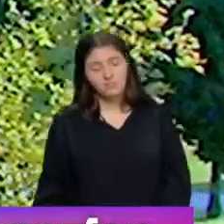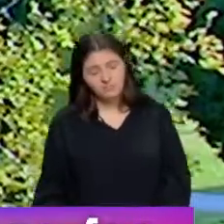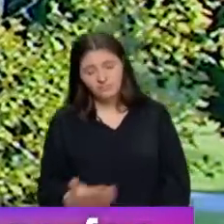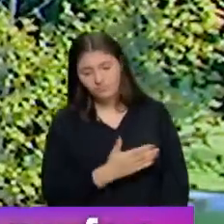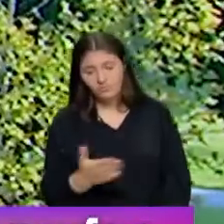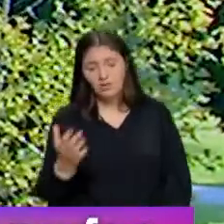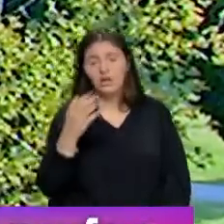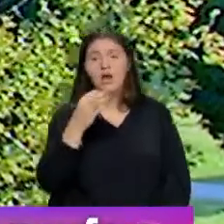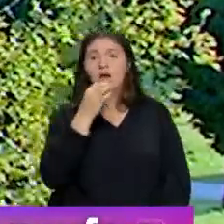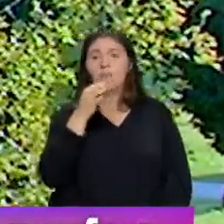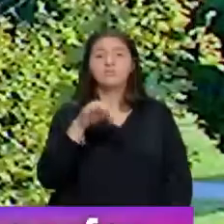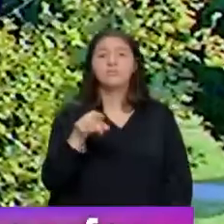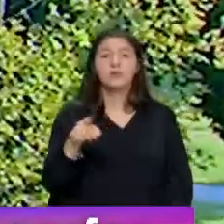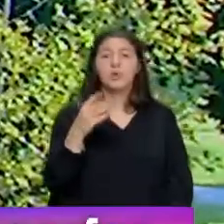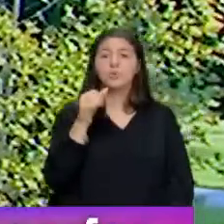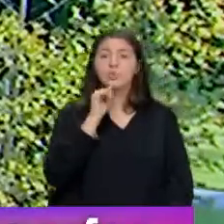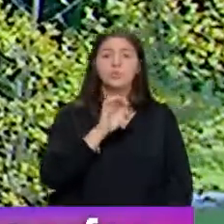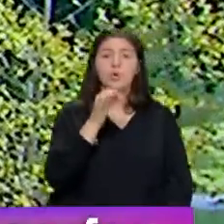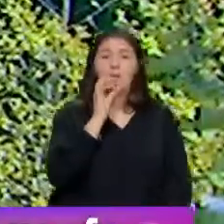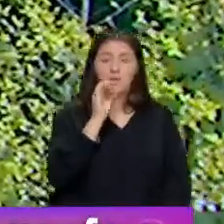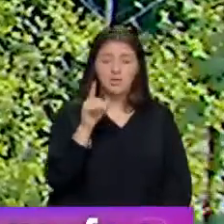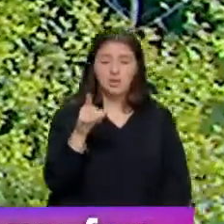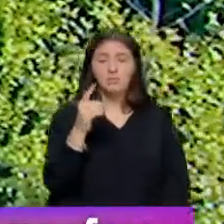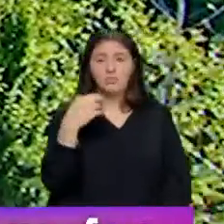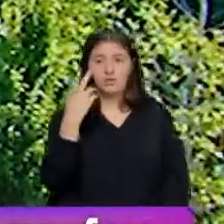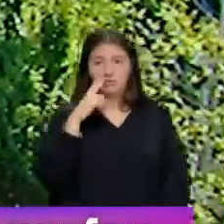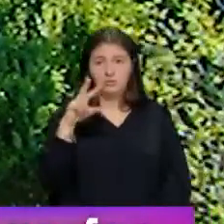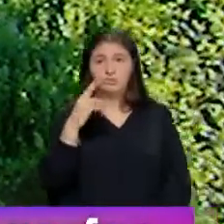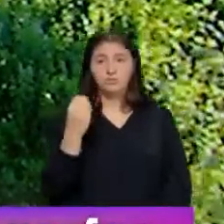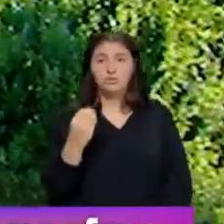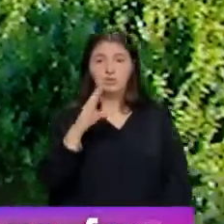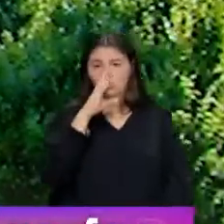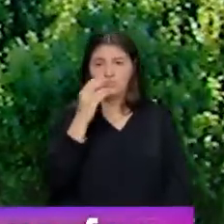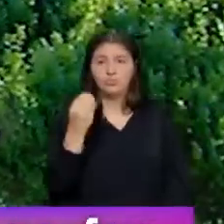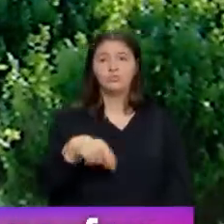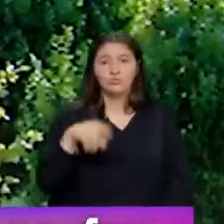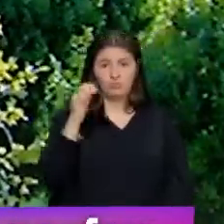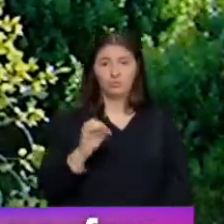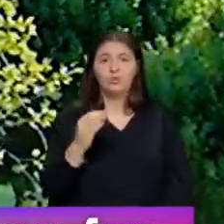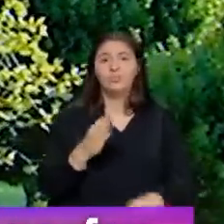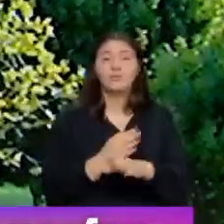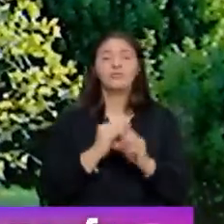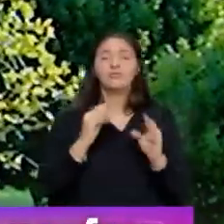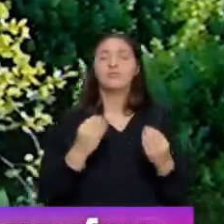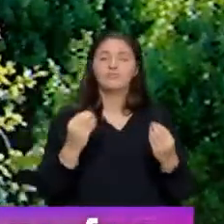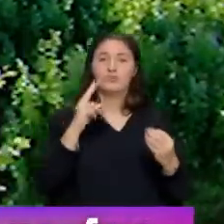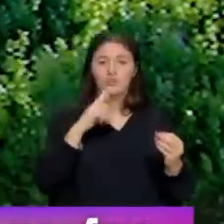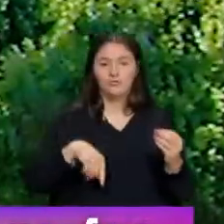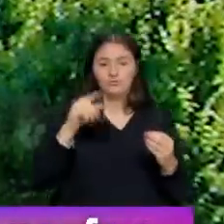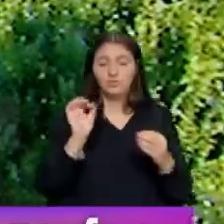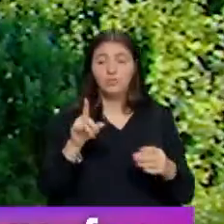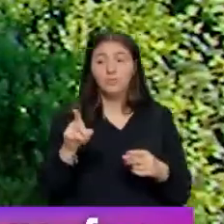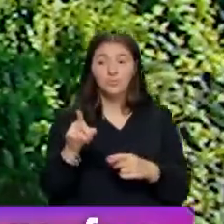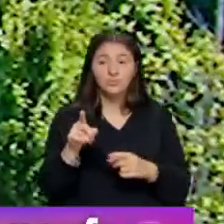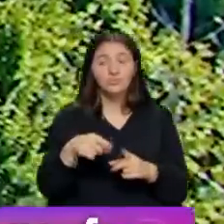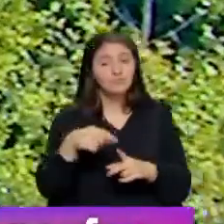sıradaki haberimiz kuraklık haberi şimdi az önce dışarıyı gösterdik Evet İstanbul'da güzel bir gün başlıyor memleketin pek çok yerinde öyle ama